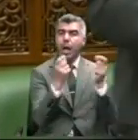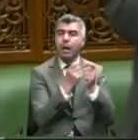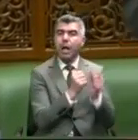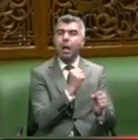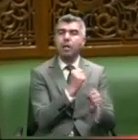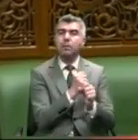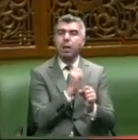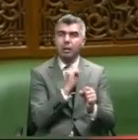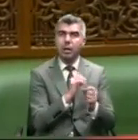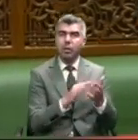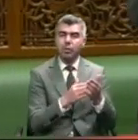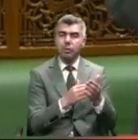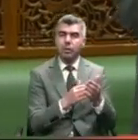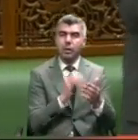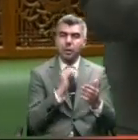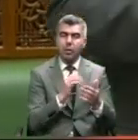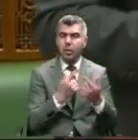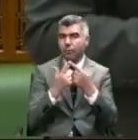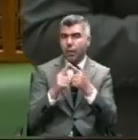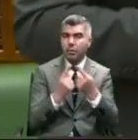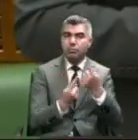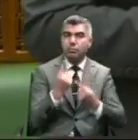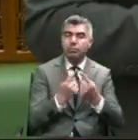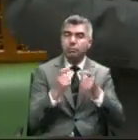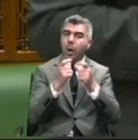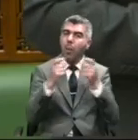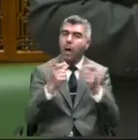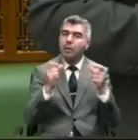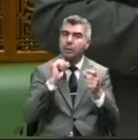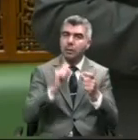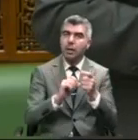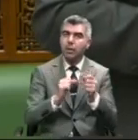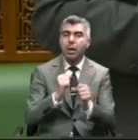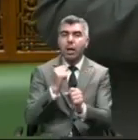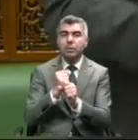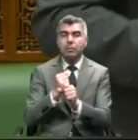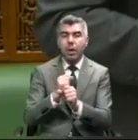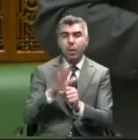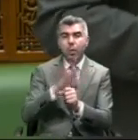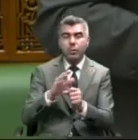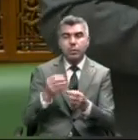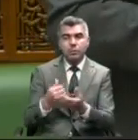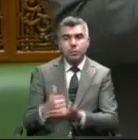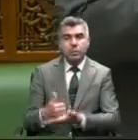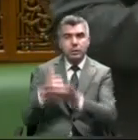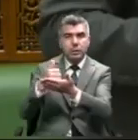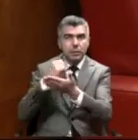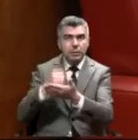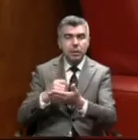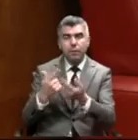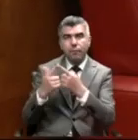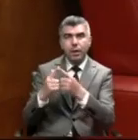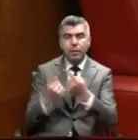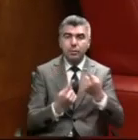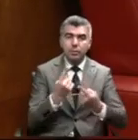في هذا الميدان الاحتكار ولكن التوسيع ديال يعني ديال هاد الخدمه من طرف واحد المجموعه